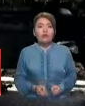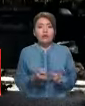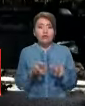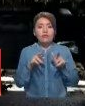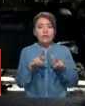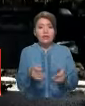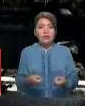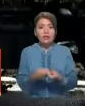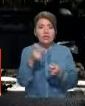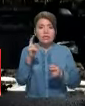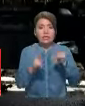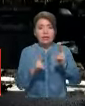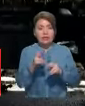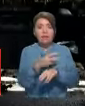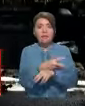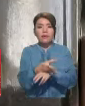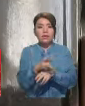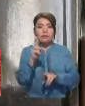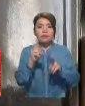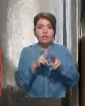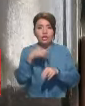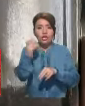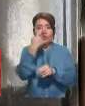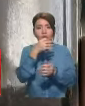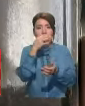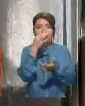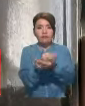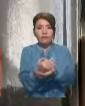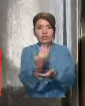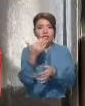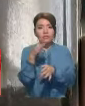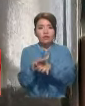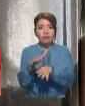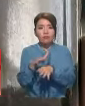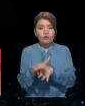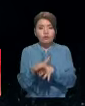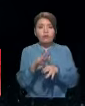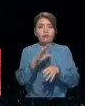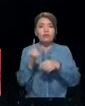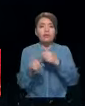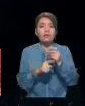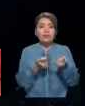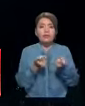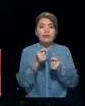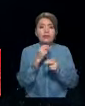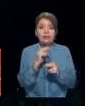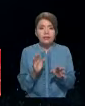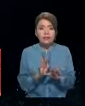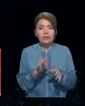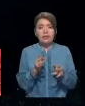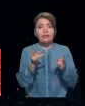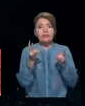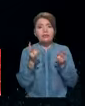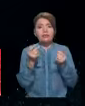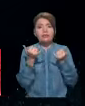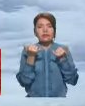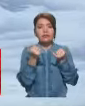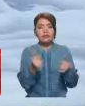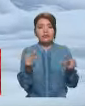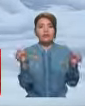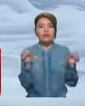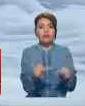«Нарушение требования пожарной безопасности лицом, ответственным за их соблюдение, повлекшие по неосторожности причинение тяжкого вреда здоровью